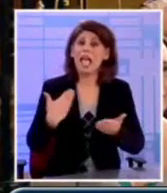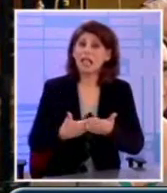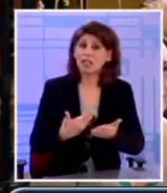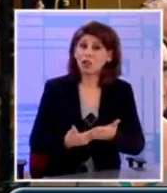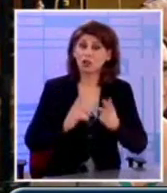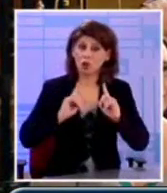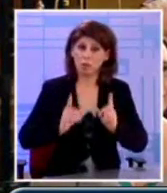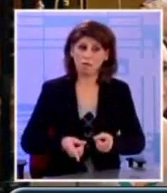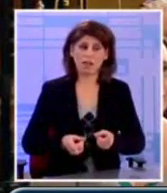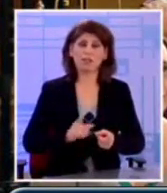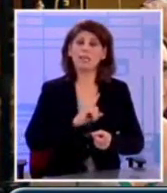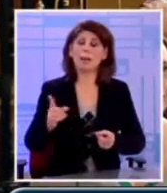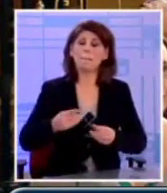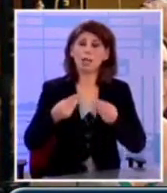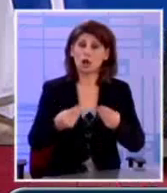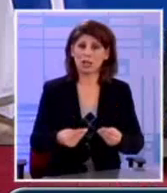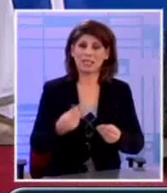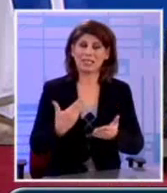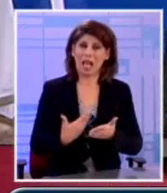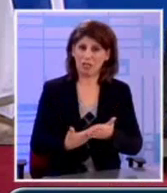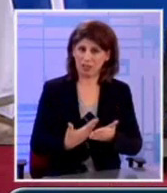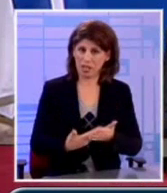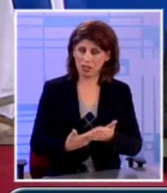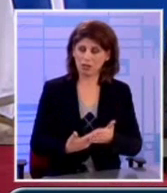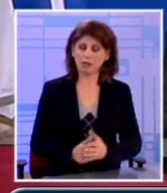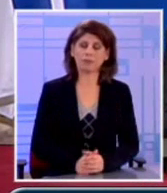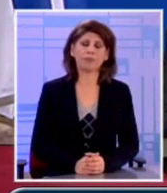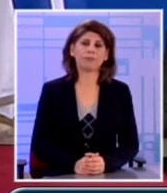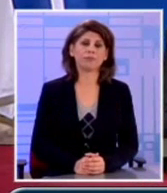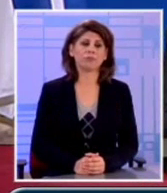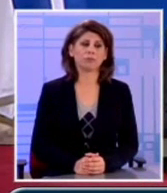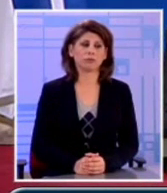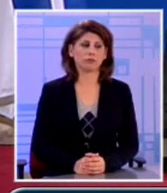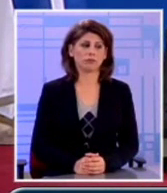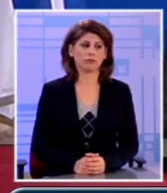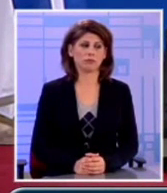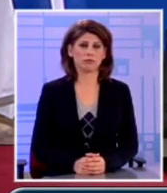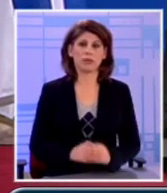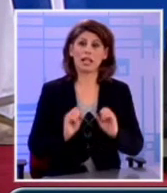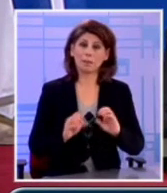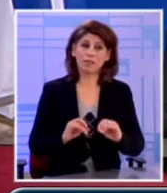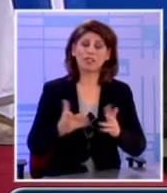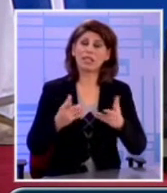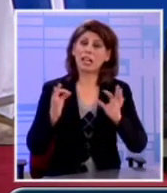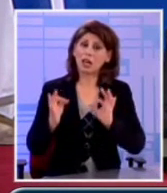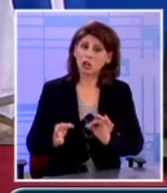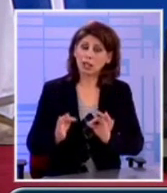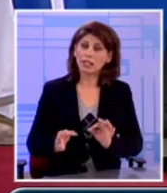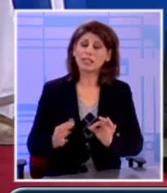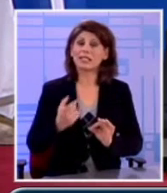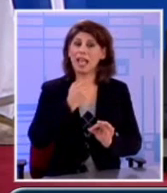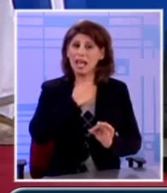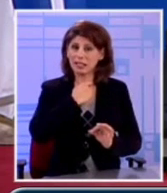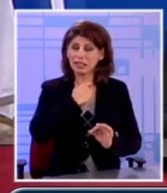των αποφάσεων για μη χορήγηση άδειας, είτε εκπαιδευτικής, είτε τακτικής, είτε